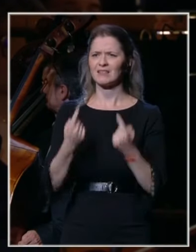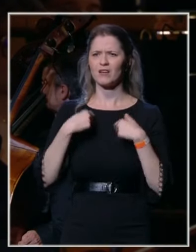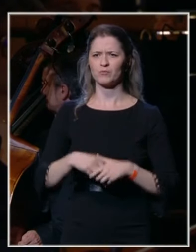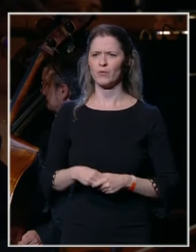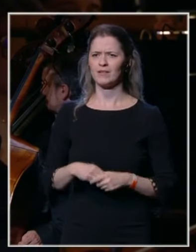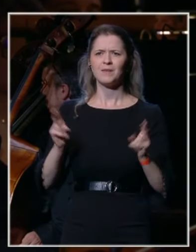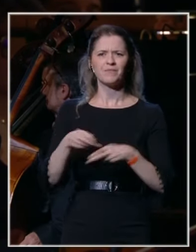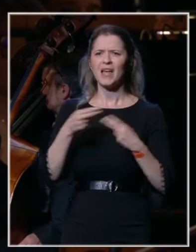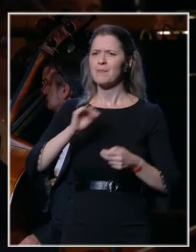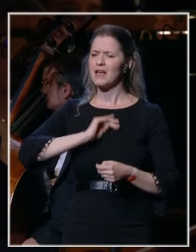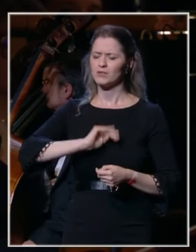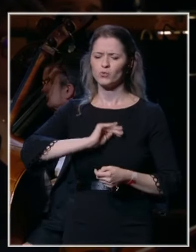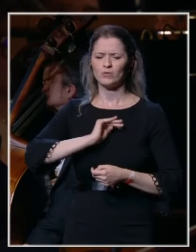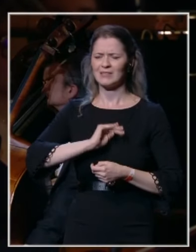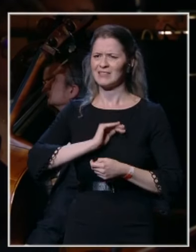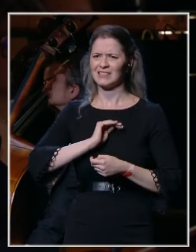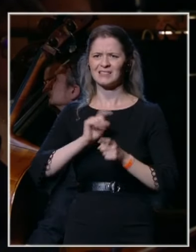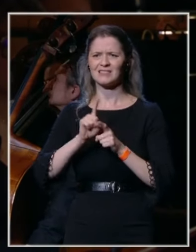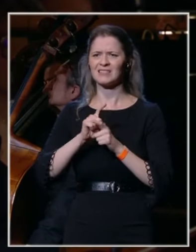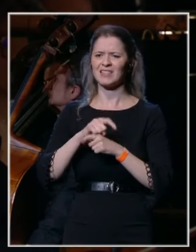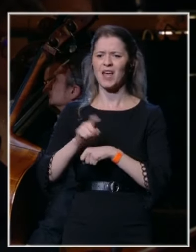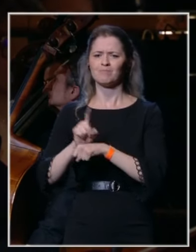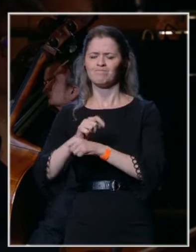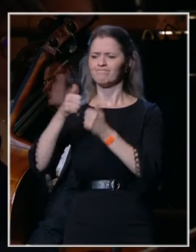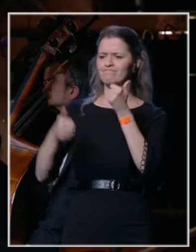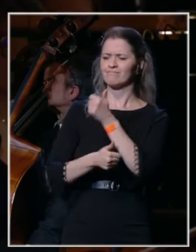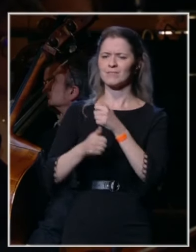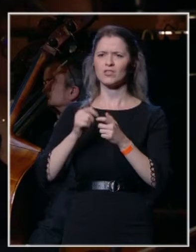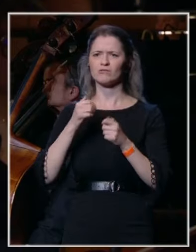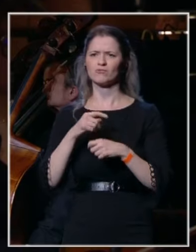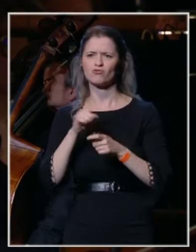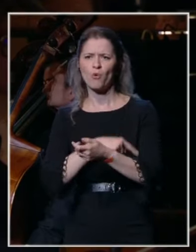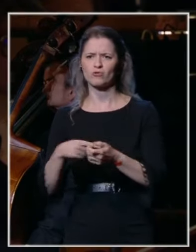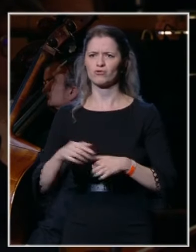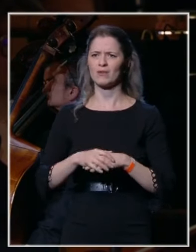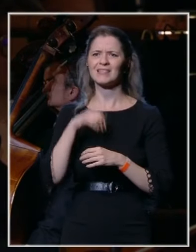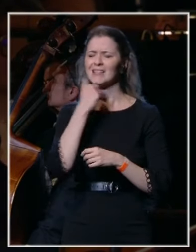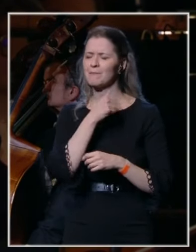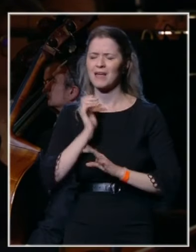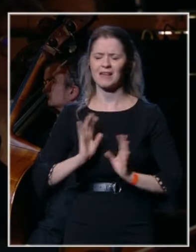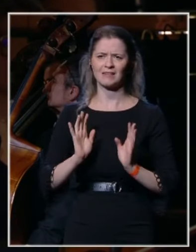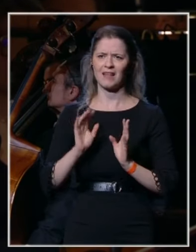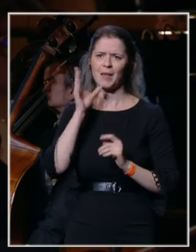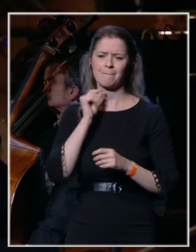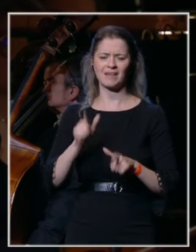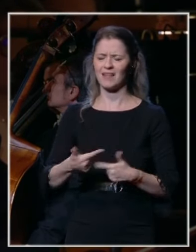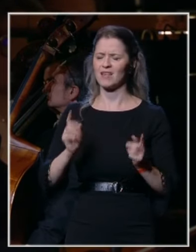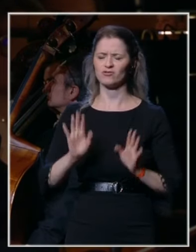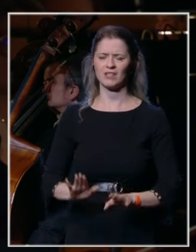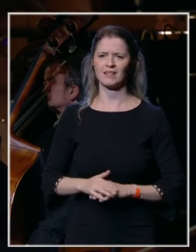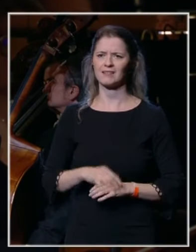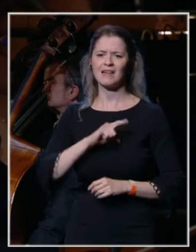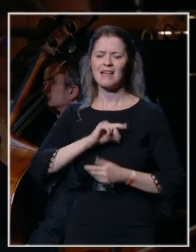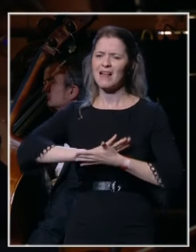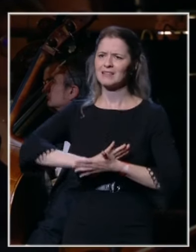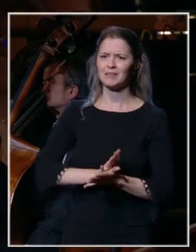lehetett tűrni a gyarmati sorsot, a zsarnoki erőszakot, a kíméletlen embertelenséget, a lélek